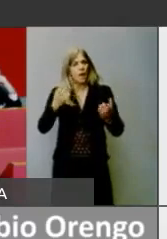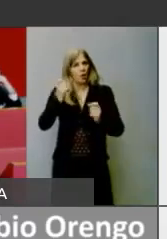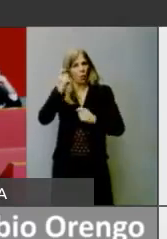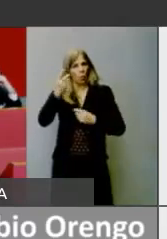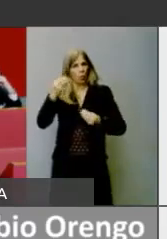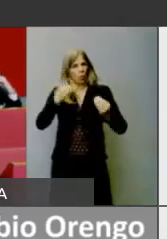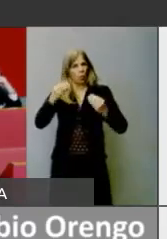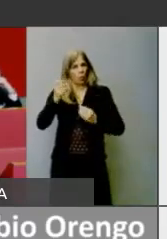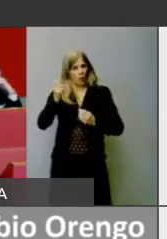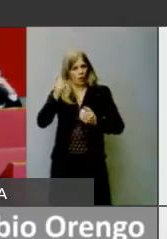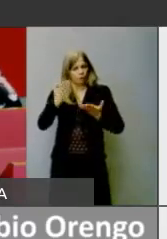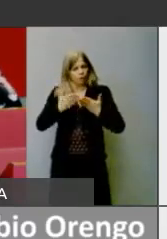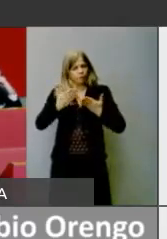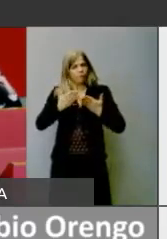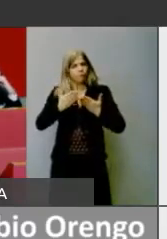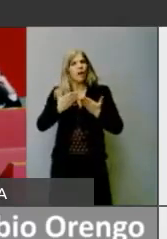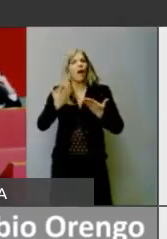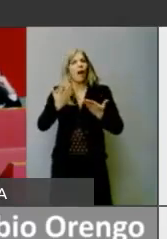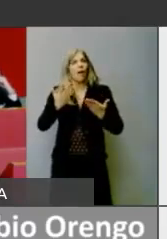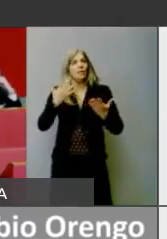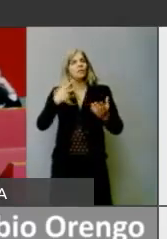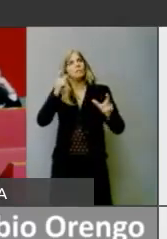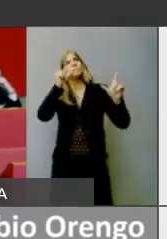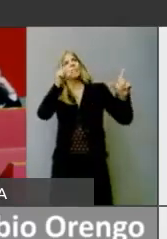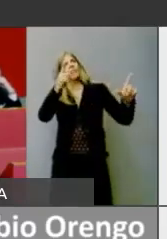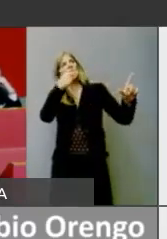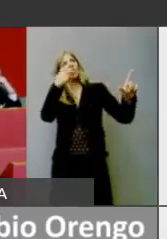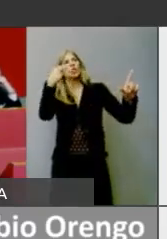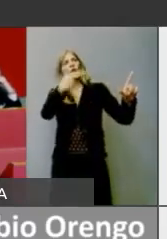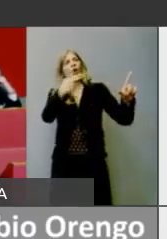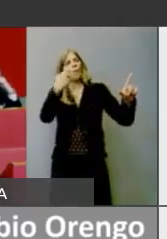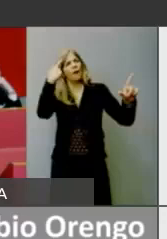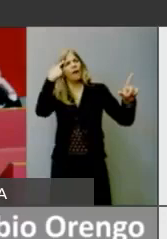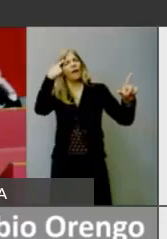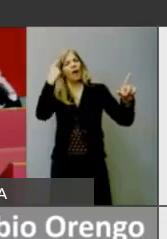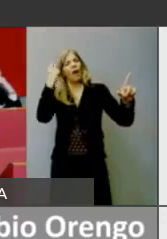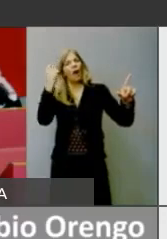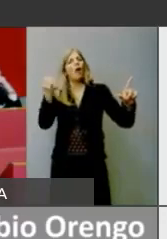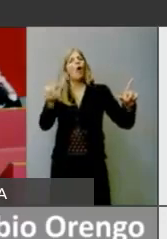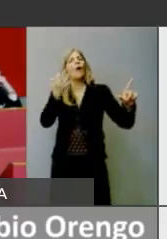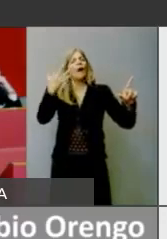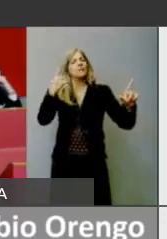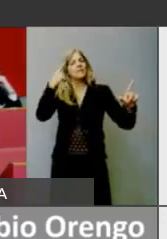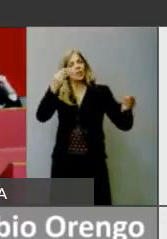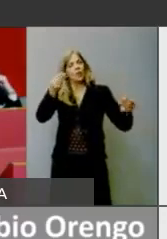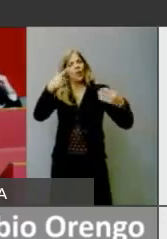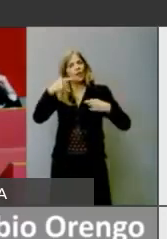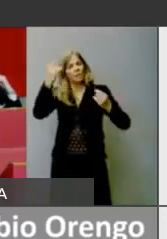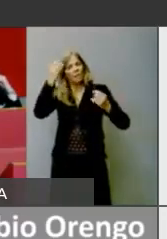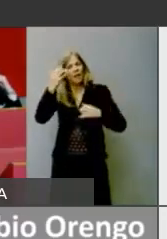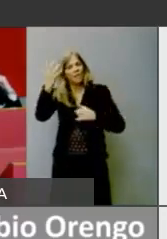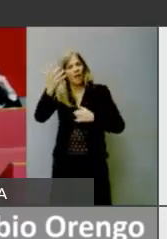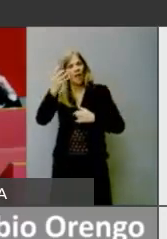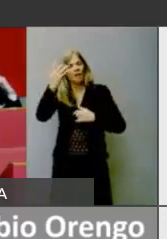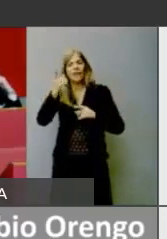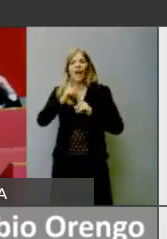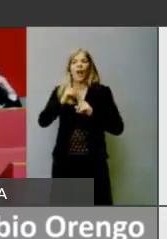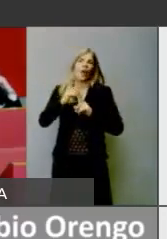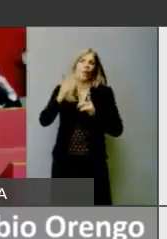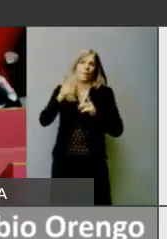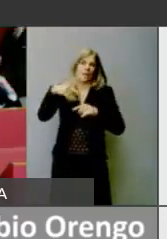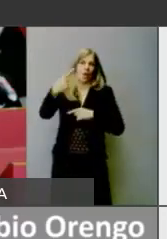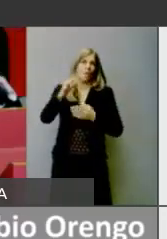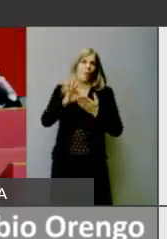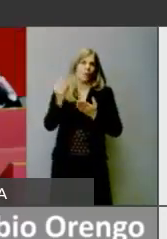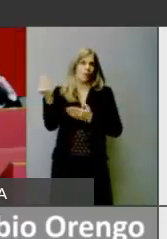avranno l'occasione di riflettere, così come le persone che entreranno all'interno dell'ospedale San Martino quando questa statua sarà posta